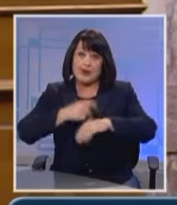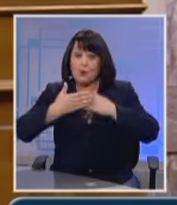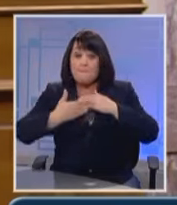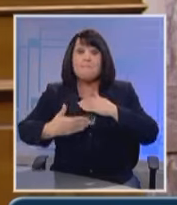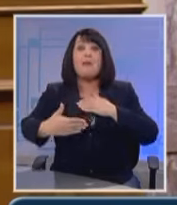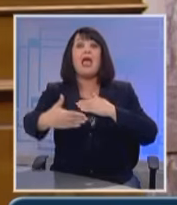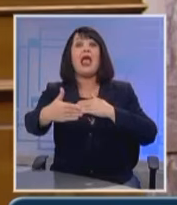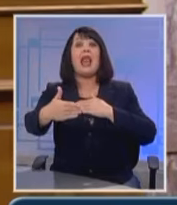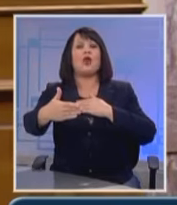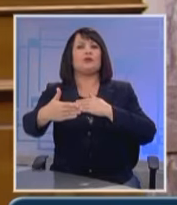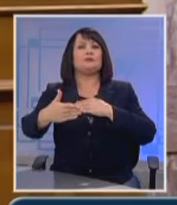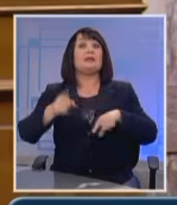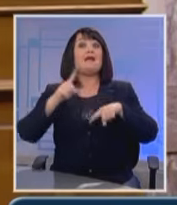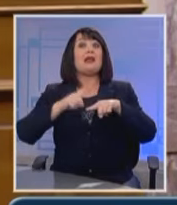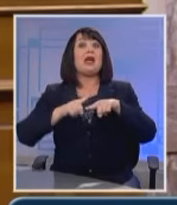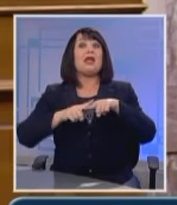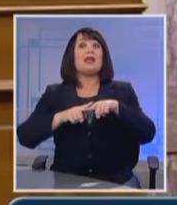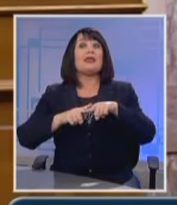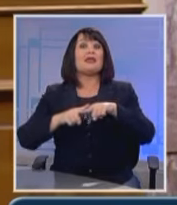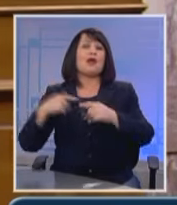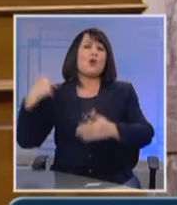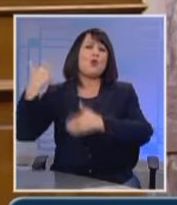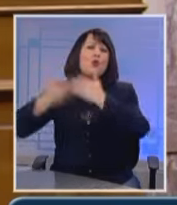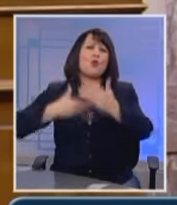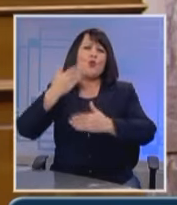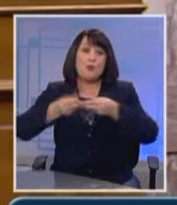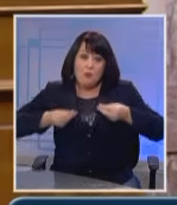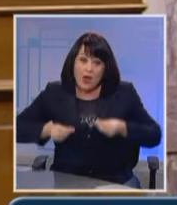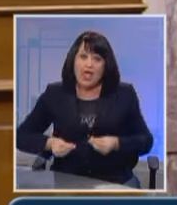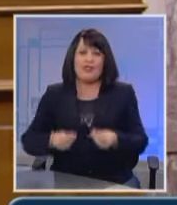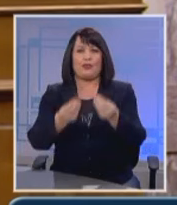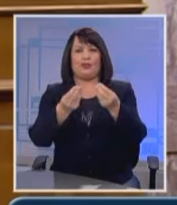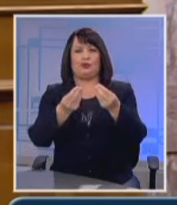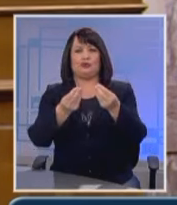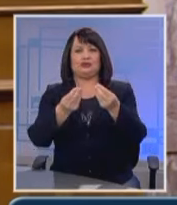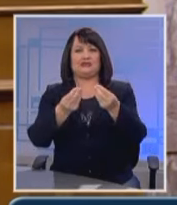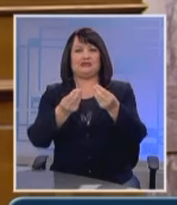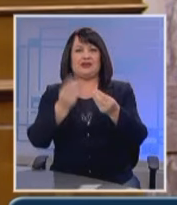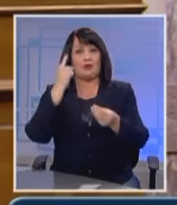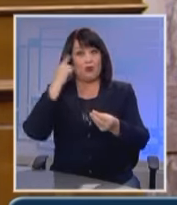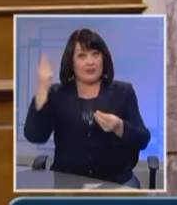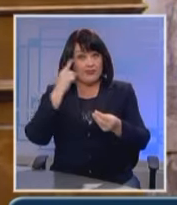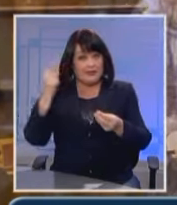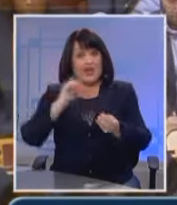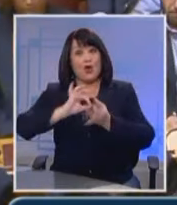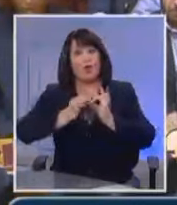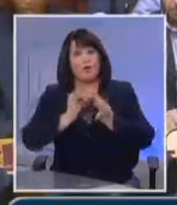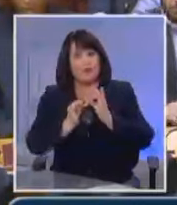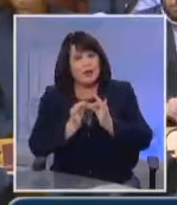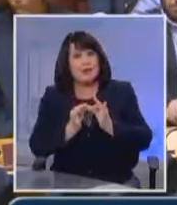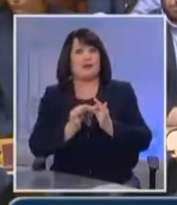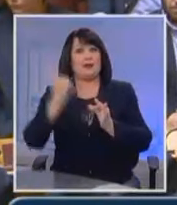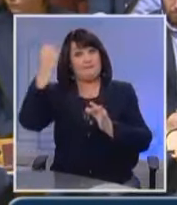ως διαχρονικού λίκνου και κοιτίδας του Ολυμπιακού Πνεύματος και του Ολυμπιακού Ιδεώδους.